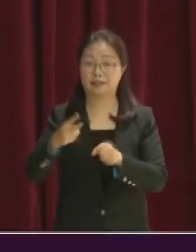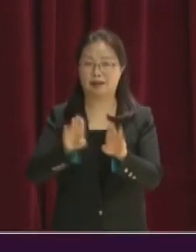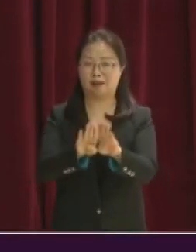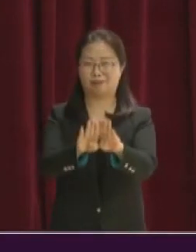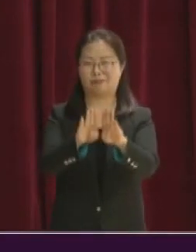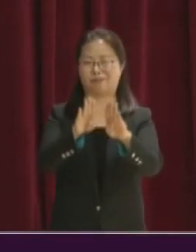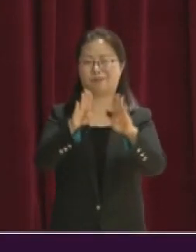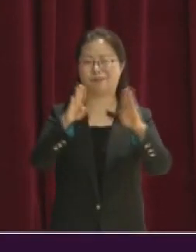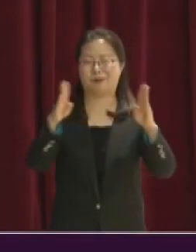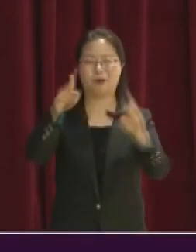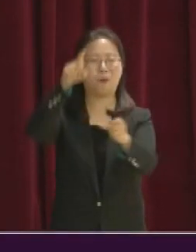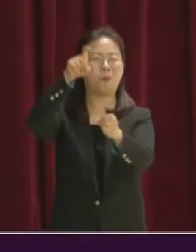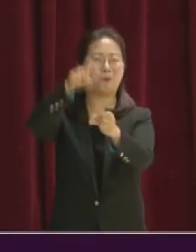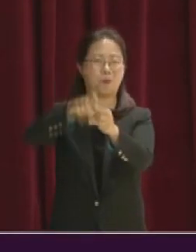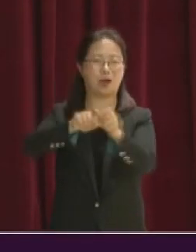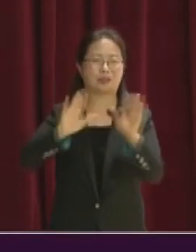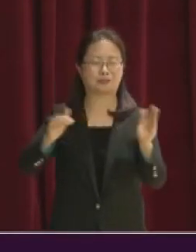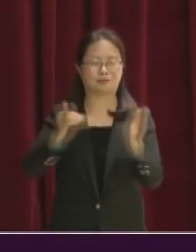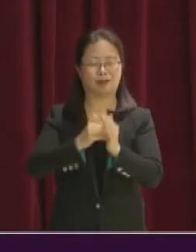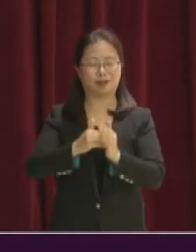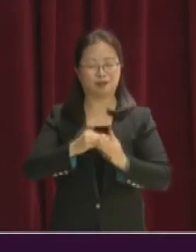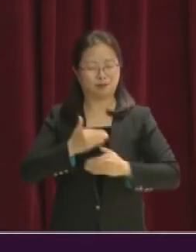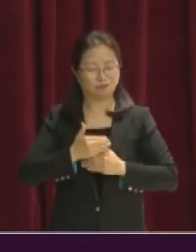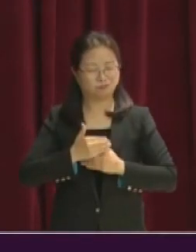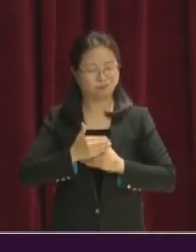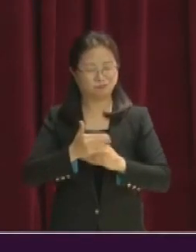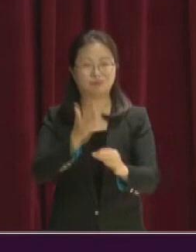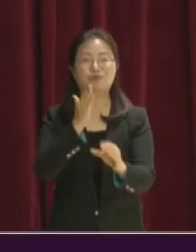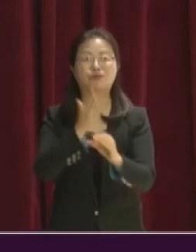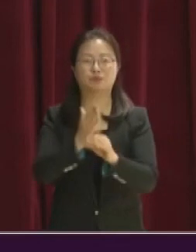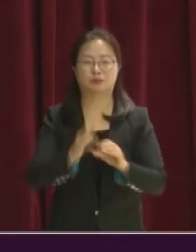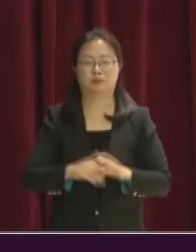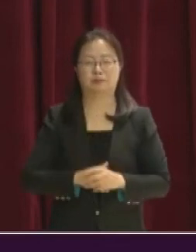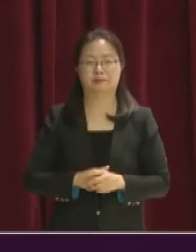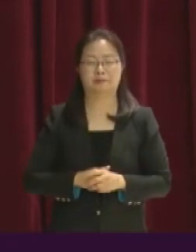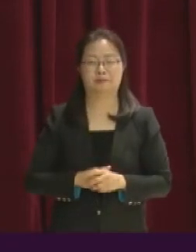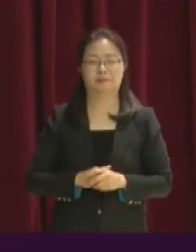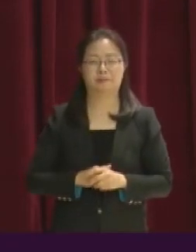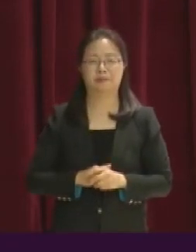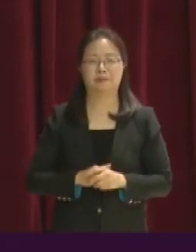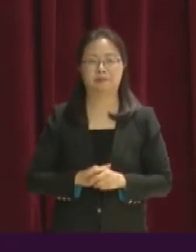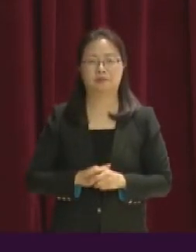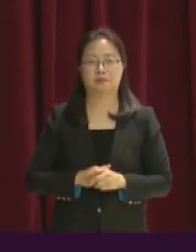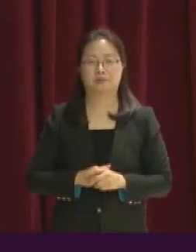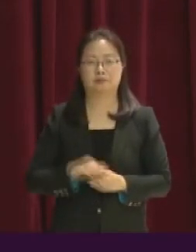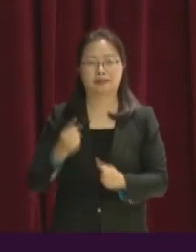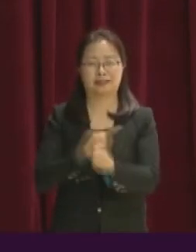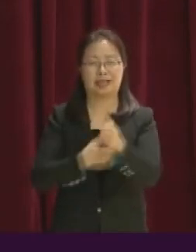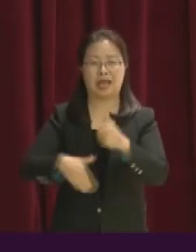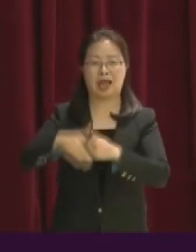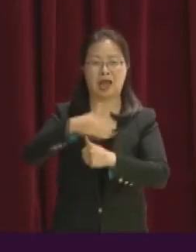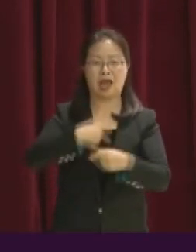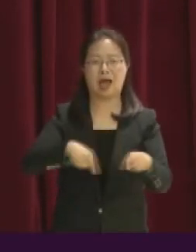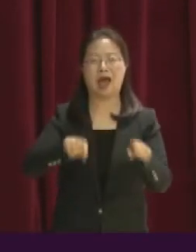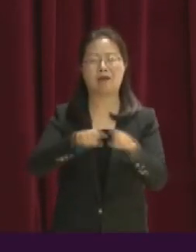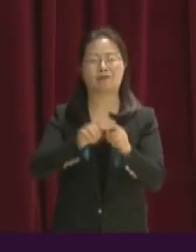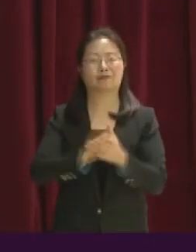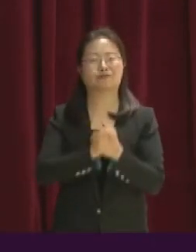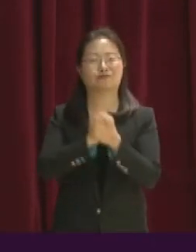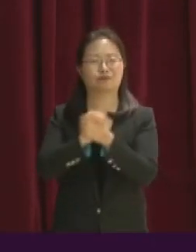2026년 개장 목표로 차질 없이 준비해 나가겠습니다. 자연과 함께